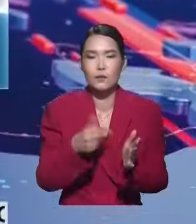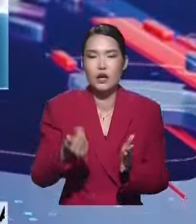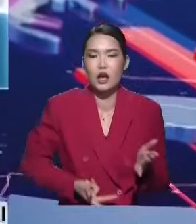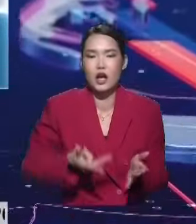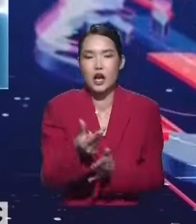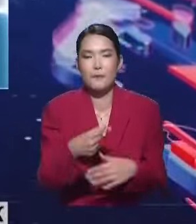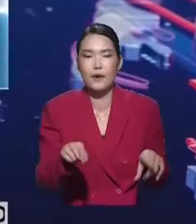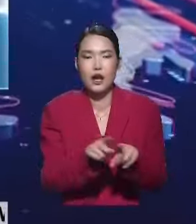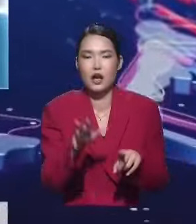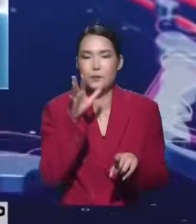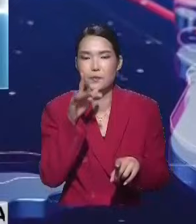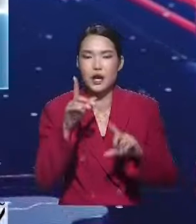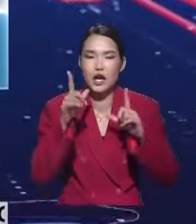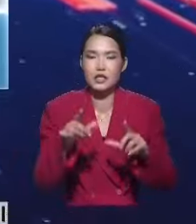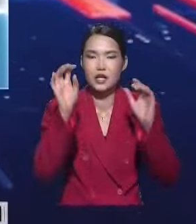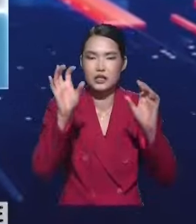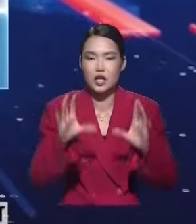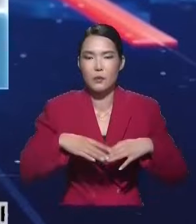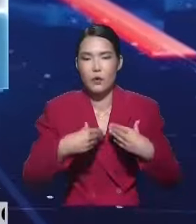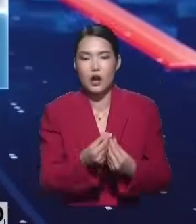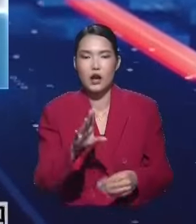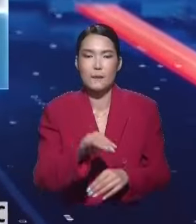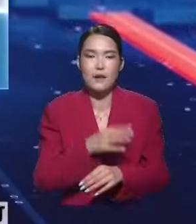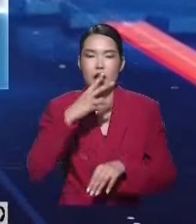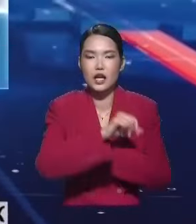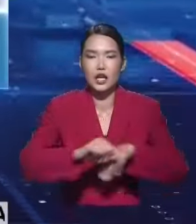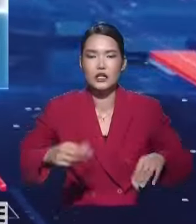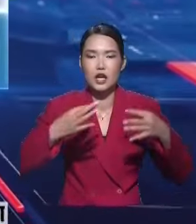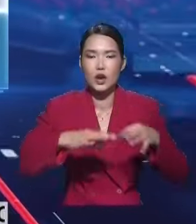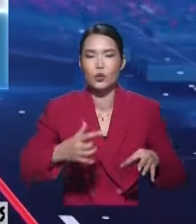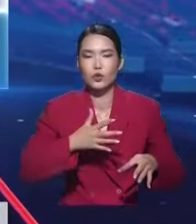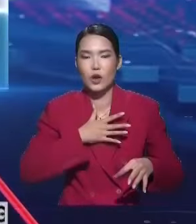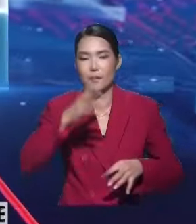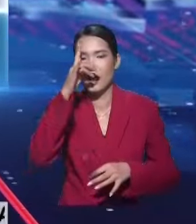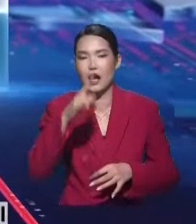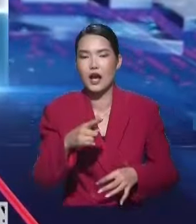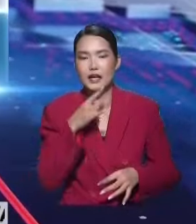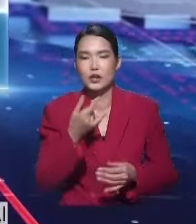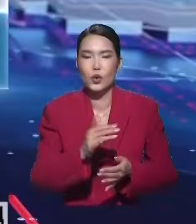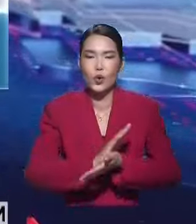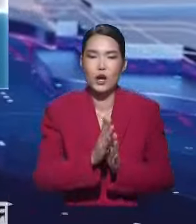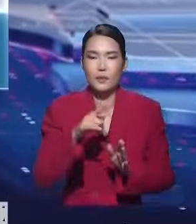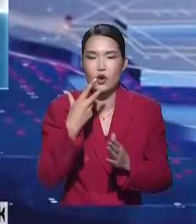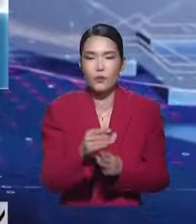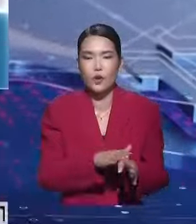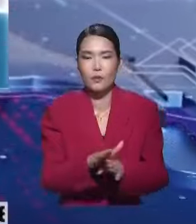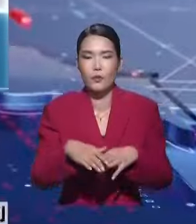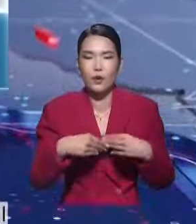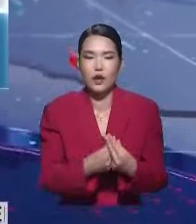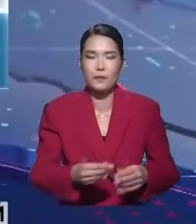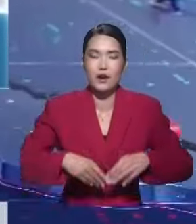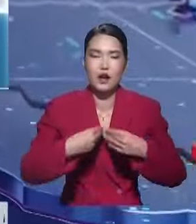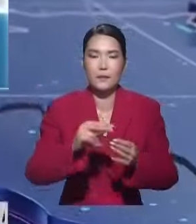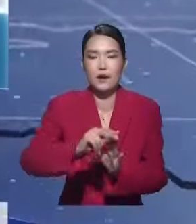Хотя на тот момент, согласно закону о семье и браке, иностранцам разрешалось усыновлять казахстанцев при условии наличия полной семьи. Предоставление